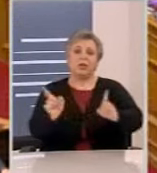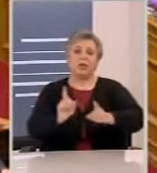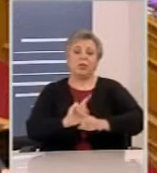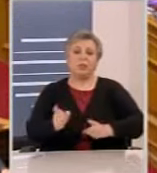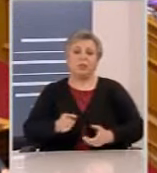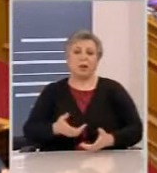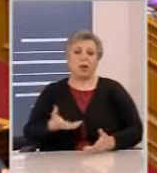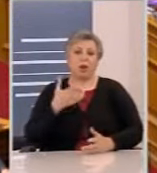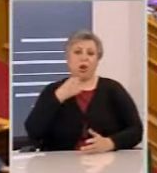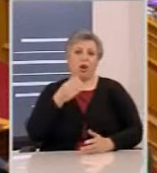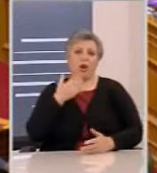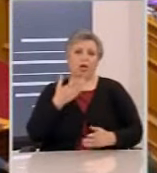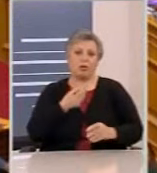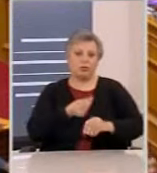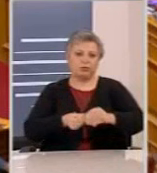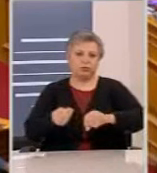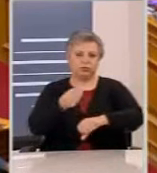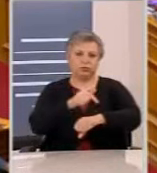Ευχαριστώ.